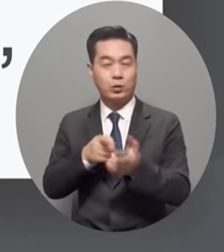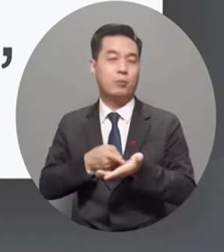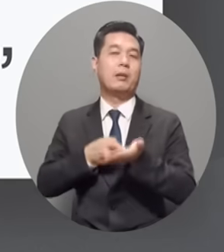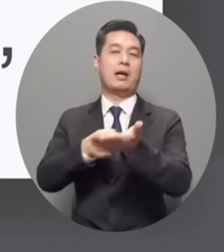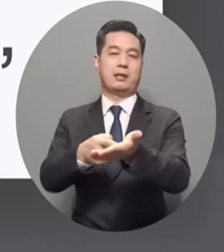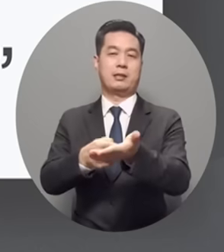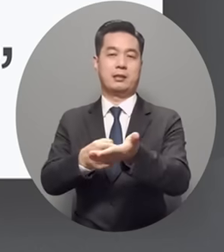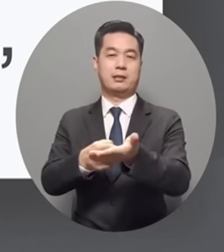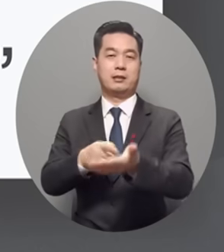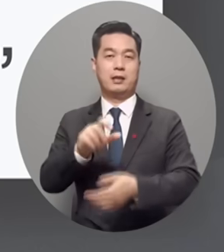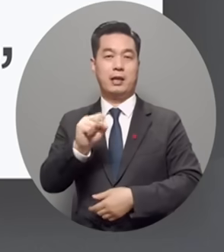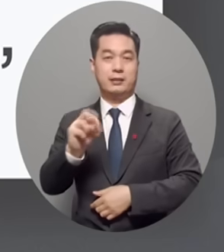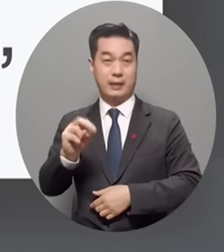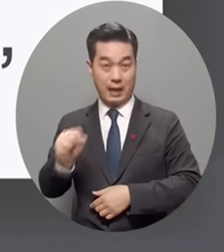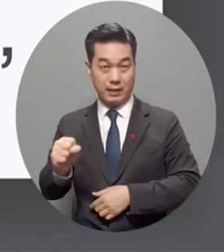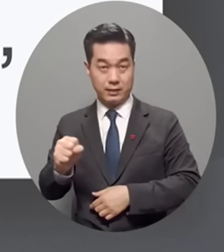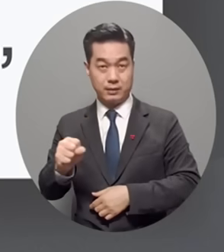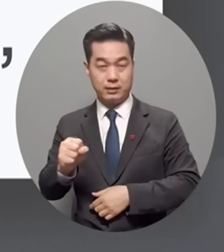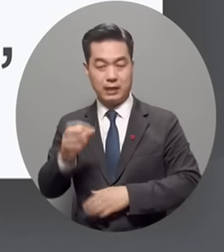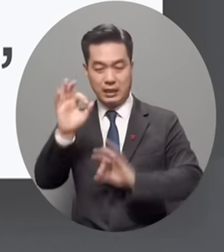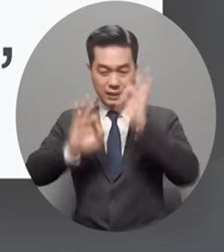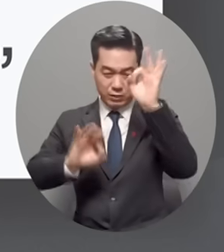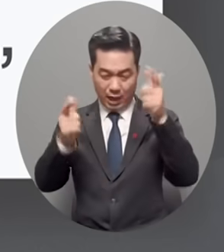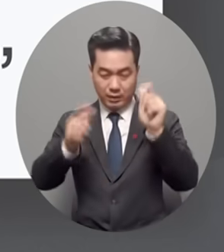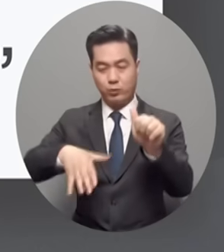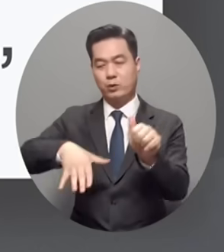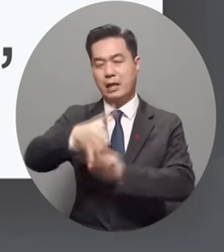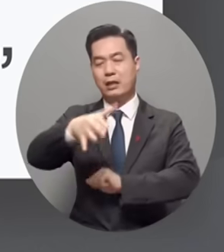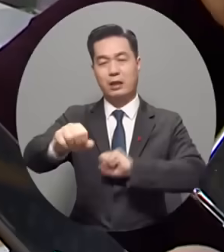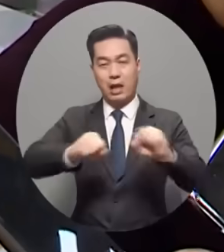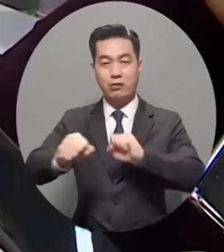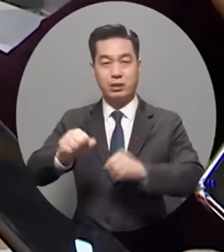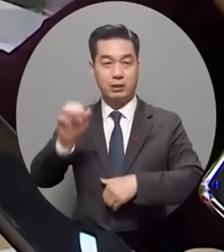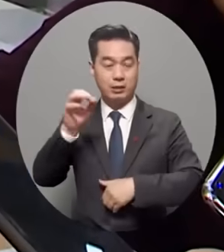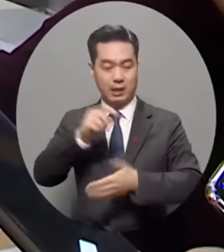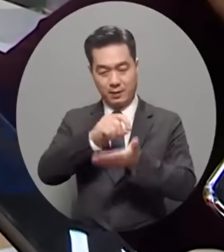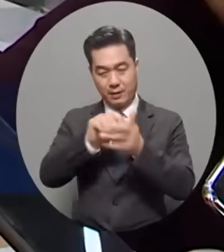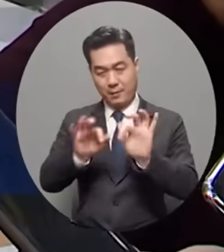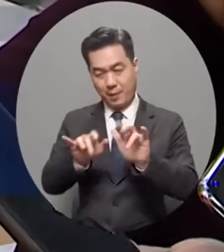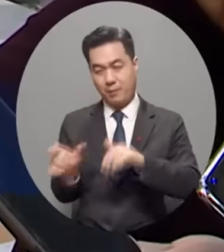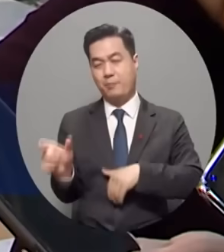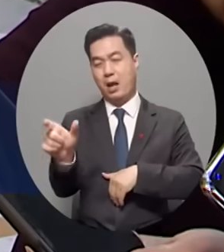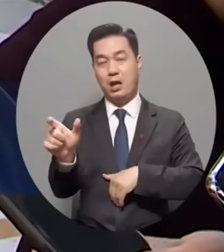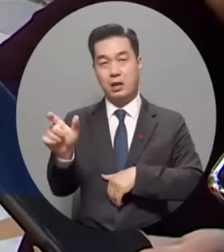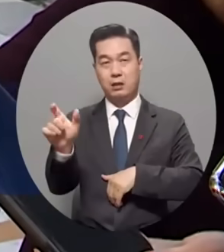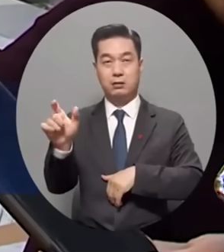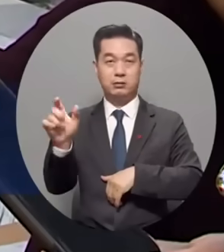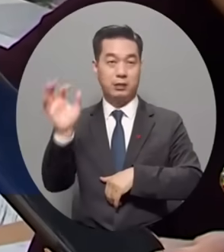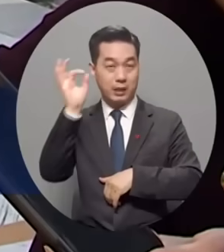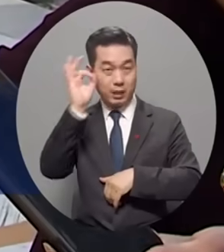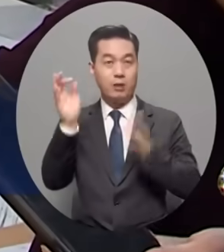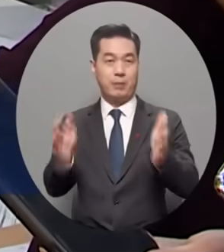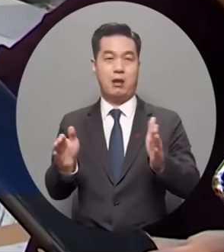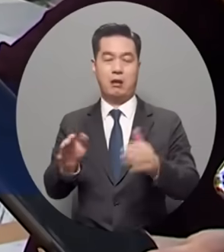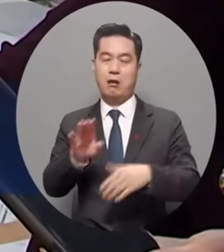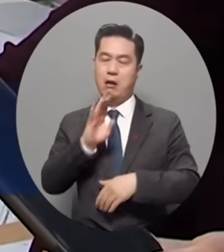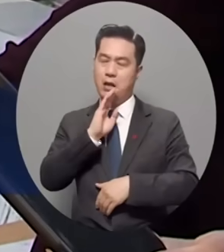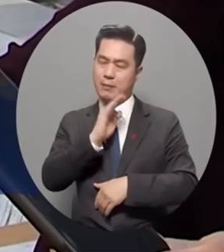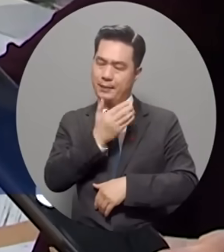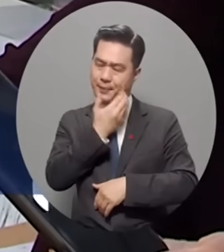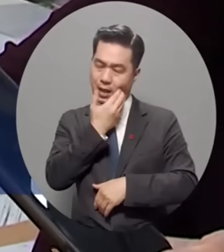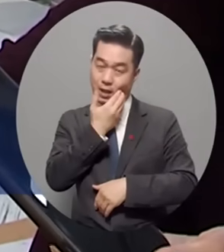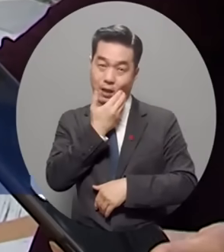음주운전은 실수가 아닌 살인 행위라고 적은 지 열흘 만이었습니다. 굉장히 창피스럽고 잘못됐다고